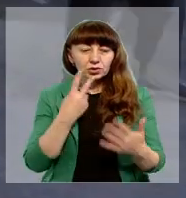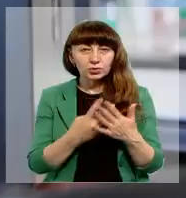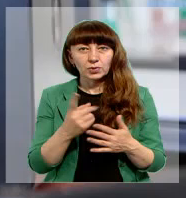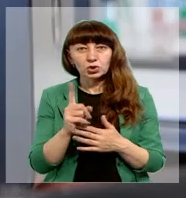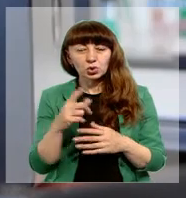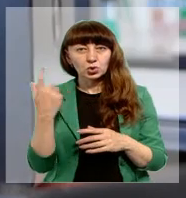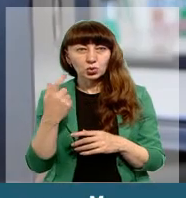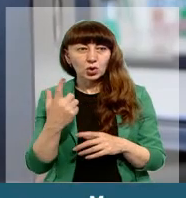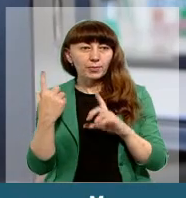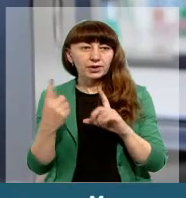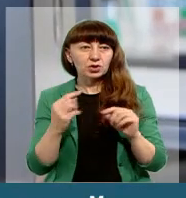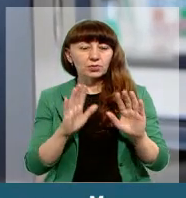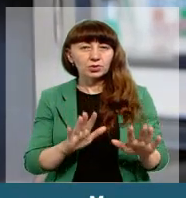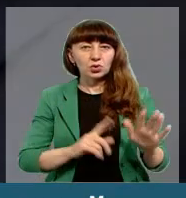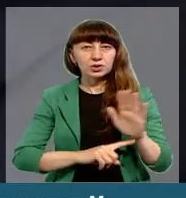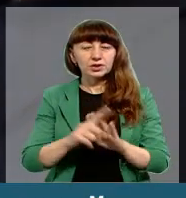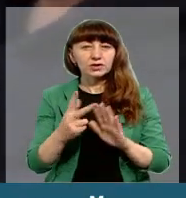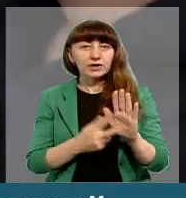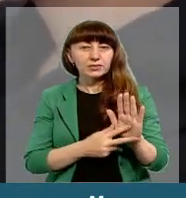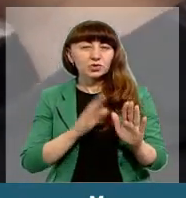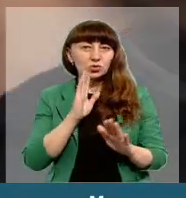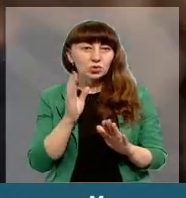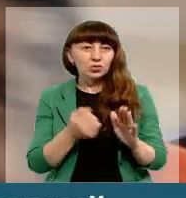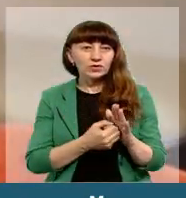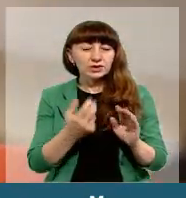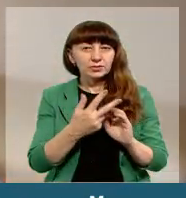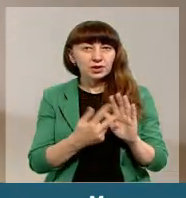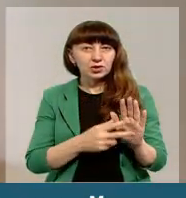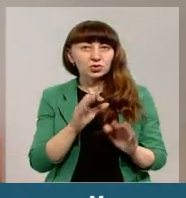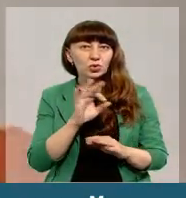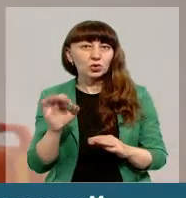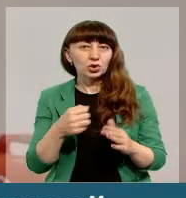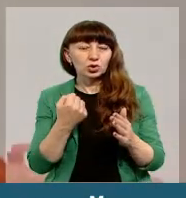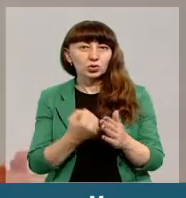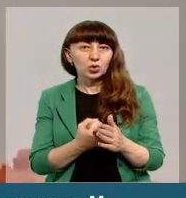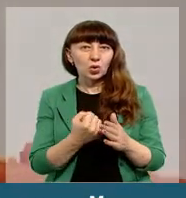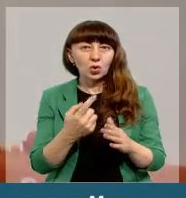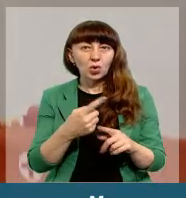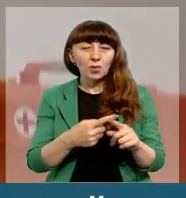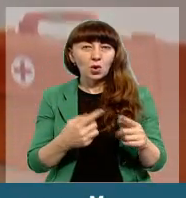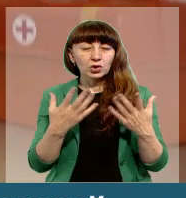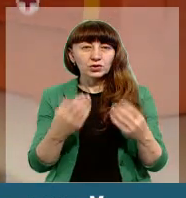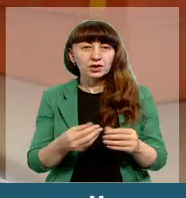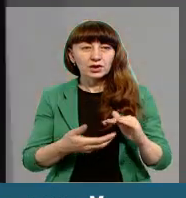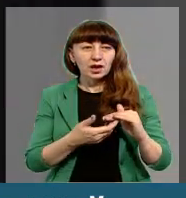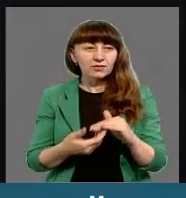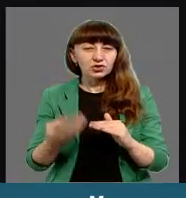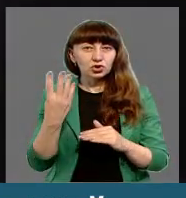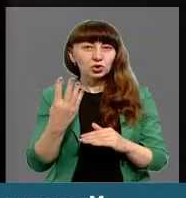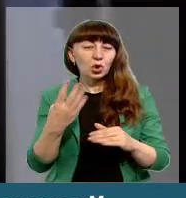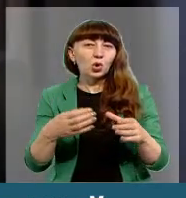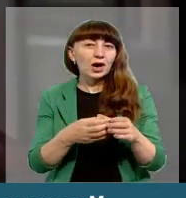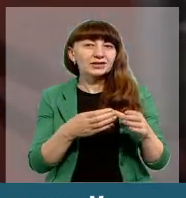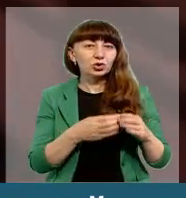Подразумевается, что скорая будет приезжать с 8 утра до 18.00 по будням и до полудня в субботу на вызовы 4 категорий